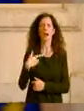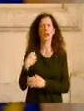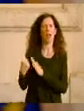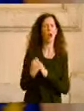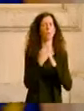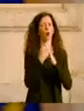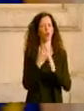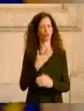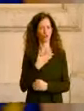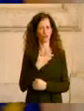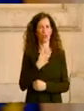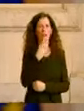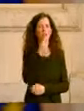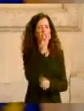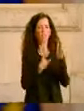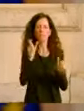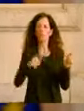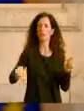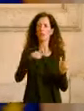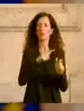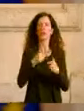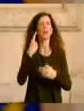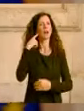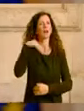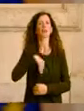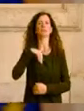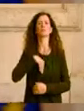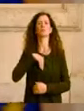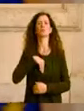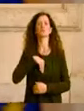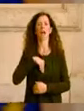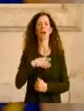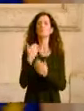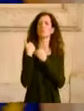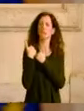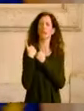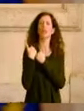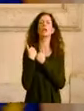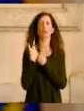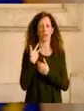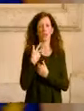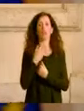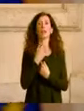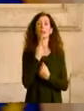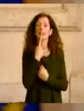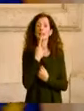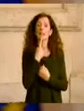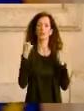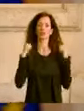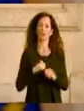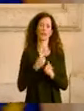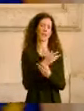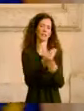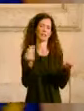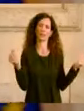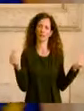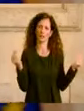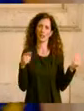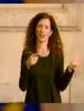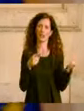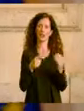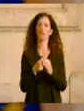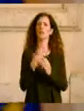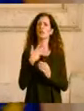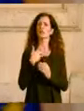coloro che hanno senso di responsabilità e sono la stragrande maggioranza dei cittadini, degli esponenti delle istituzioni,